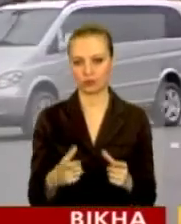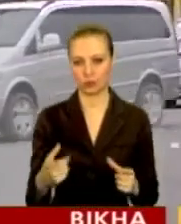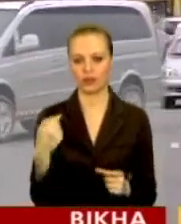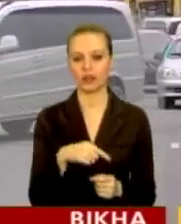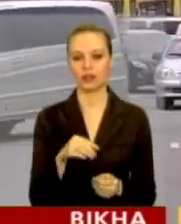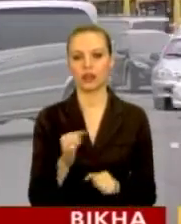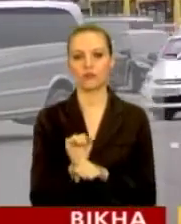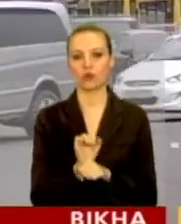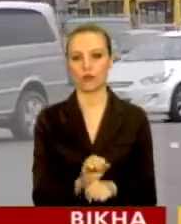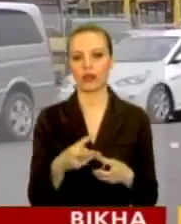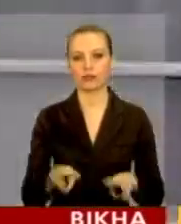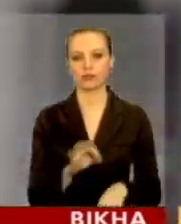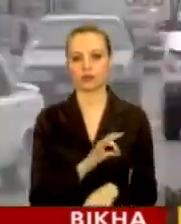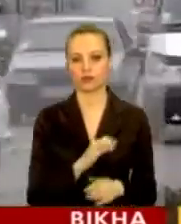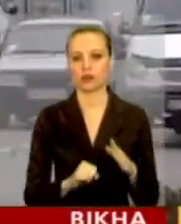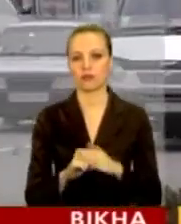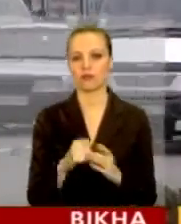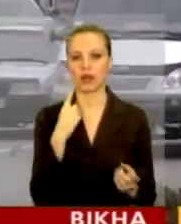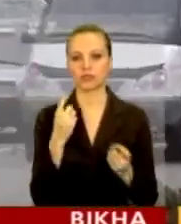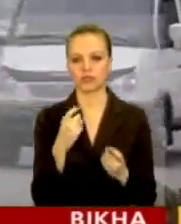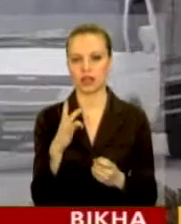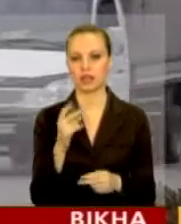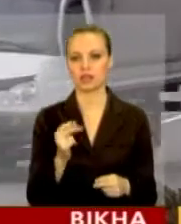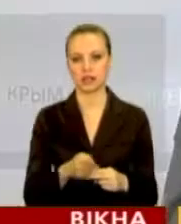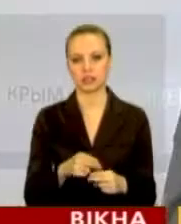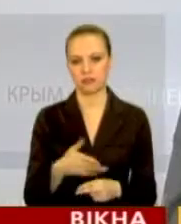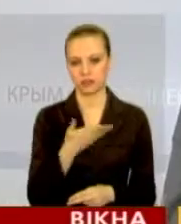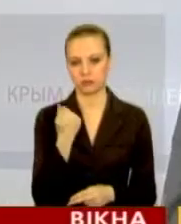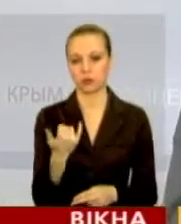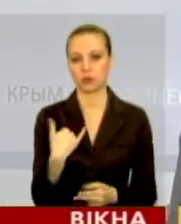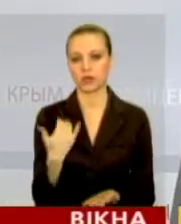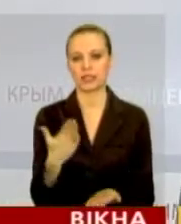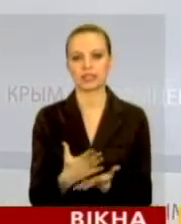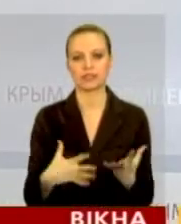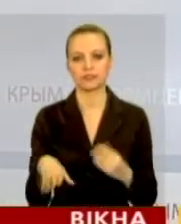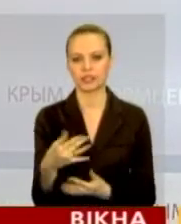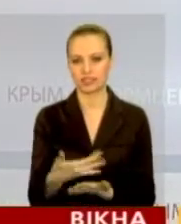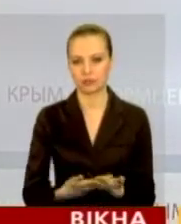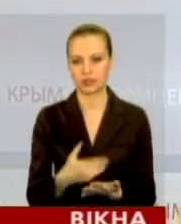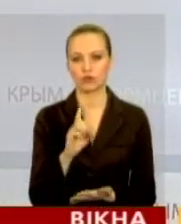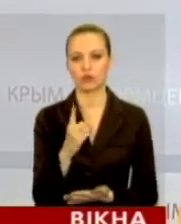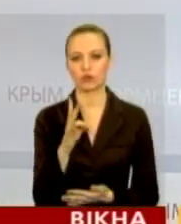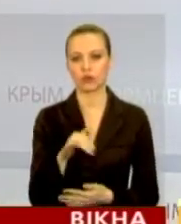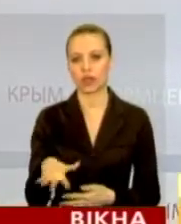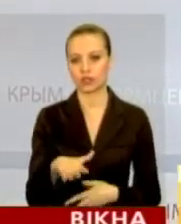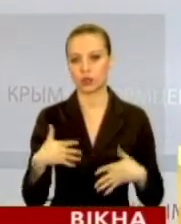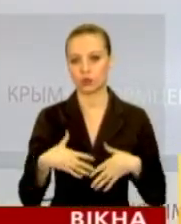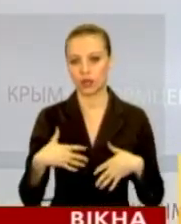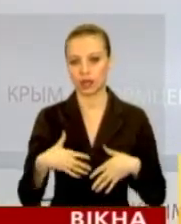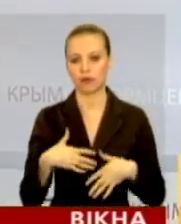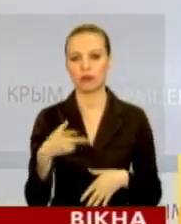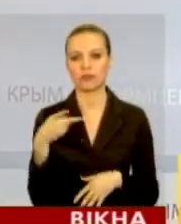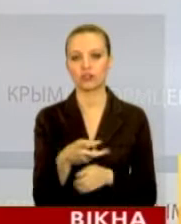Блокування Міністерством юстиції України баз даних виборців на заваді не стало. У нас є всі списки избирателей, тому що на території Криму